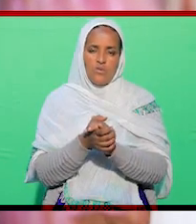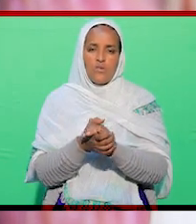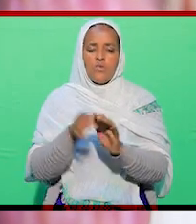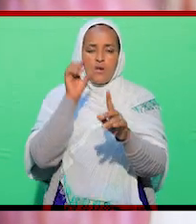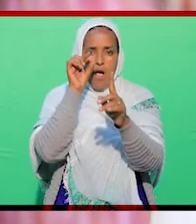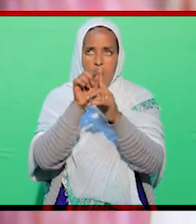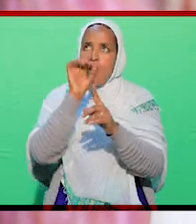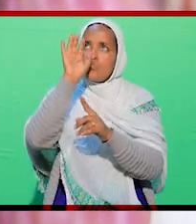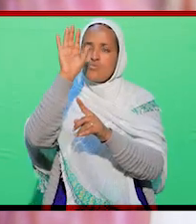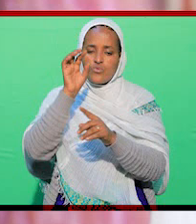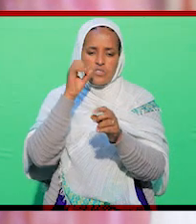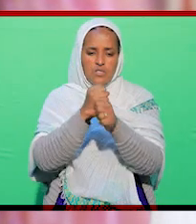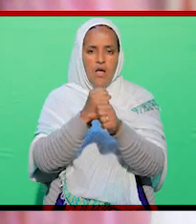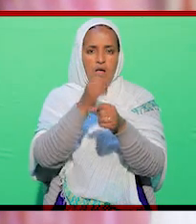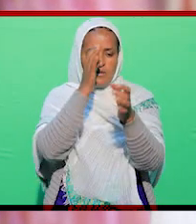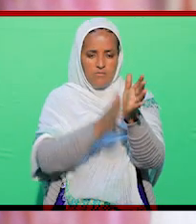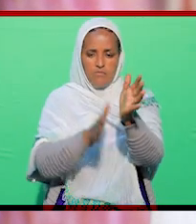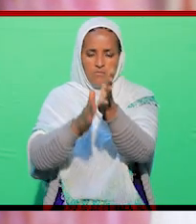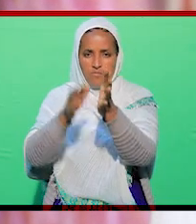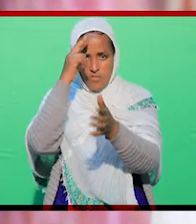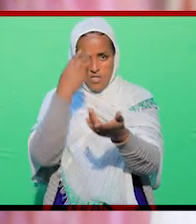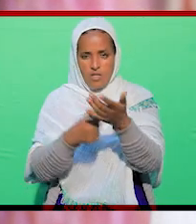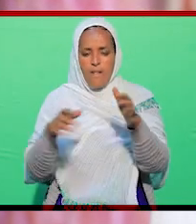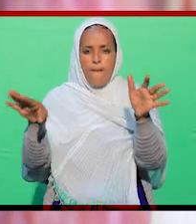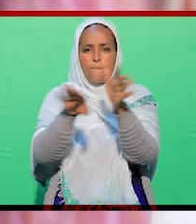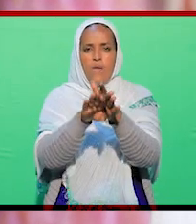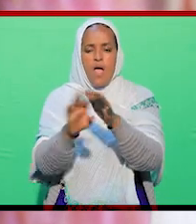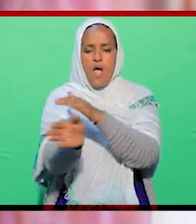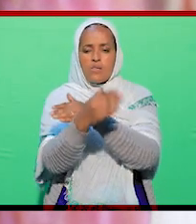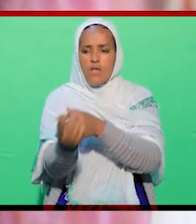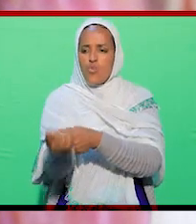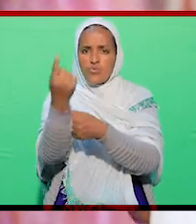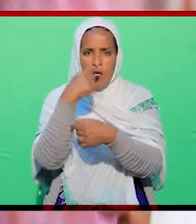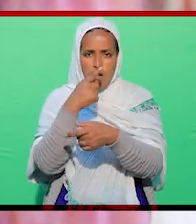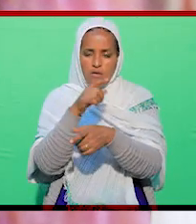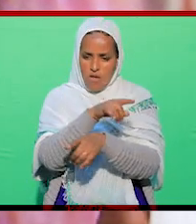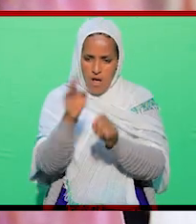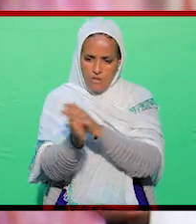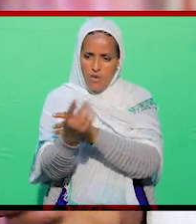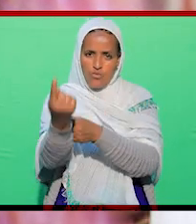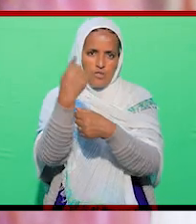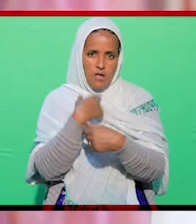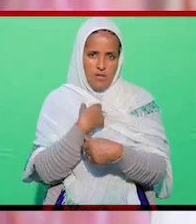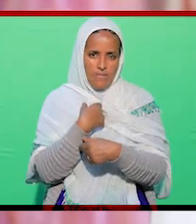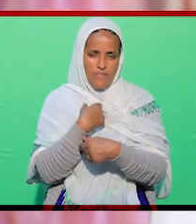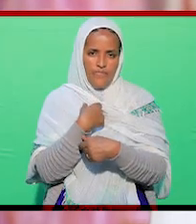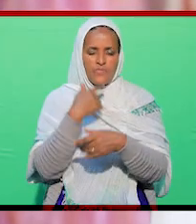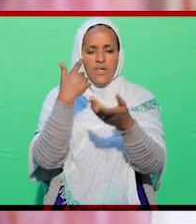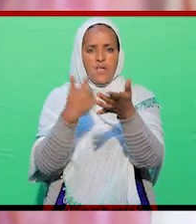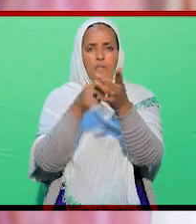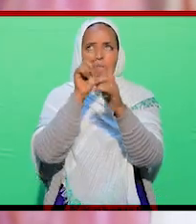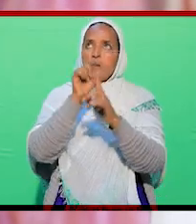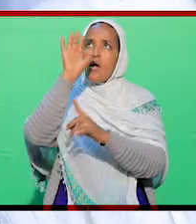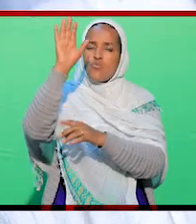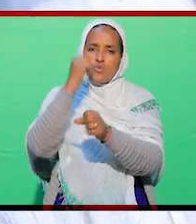አለ አበሩ። ቃሉ ስራ ስለሚሰራ ማለት ነው። ለታውጽ ባህር፣ ባህር አሳዎቹን ታውጣ አለ